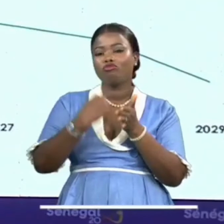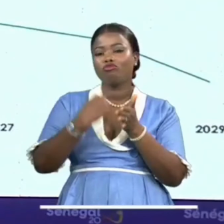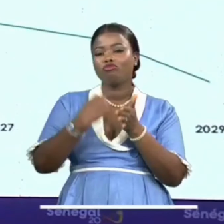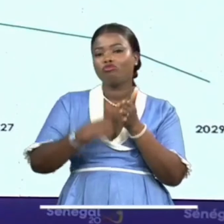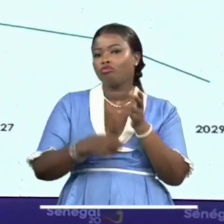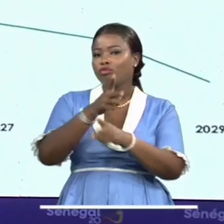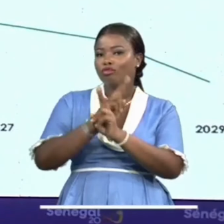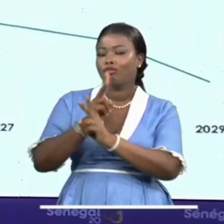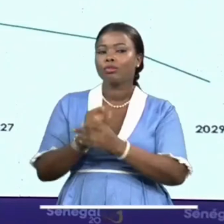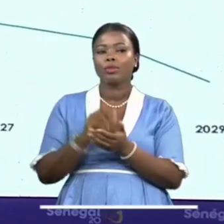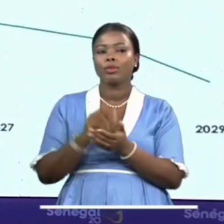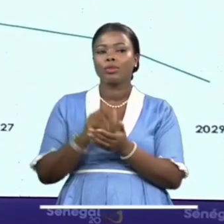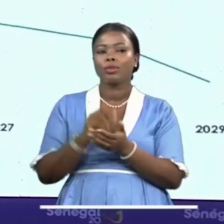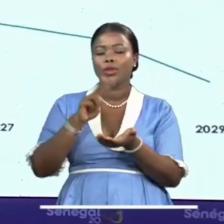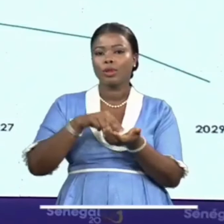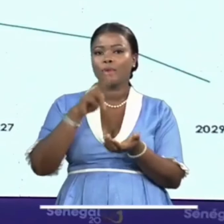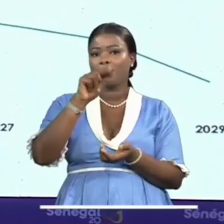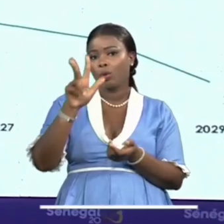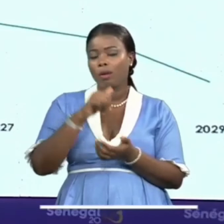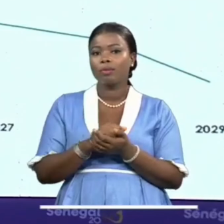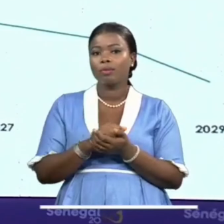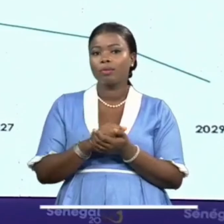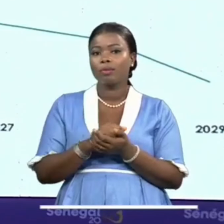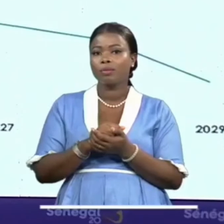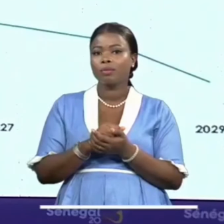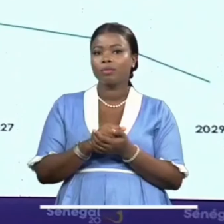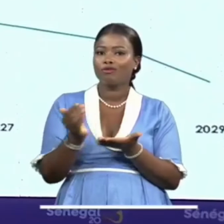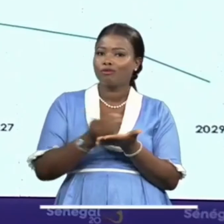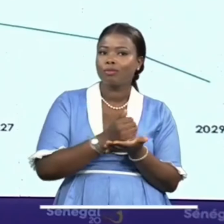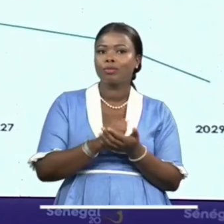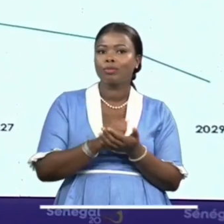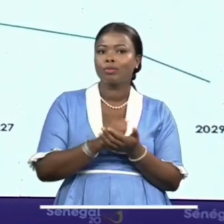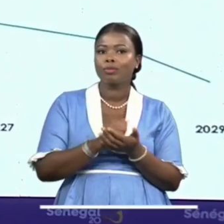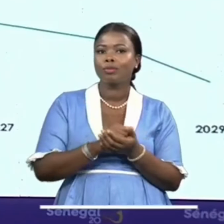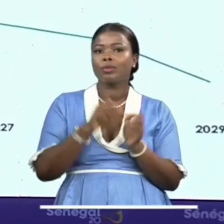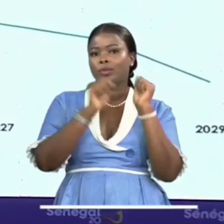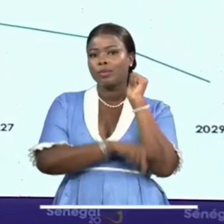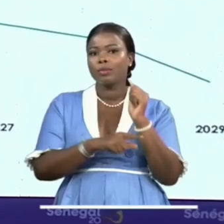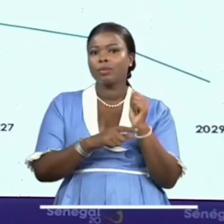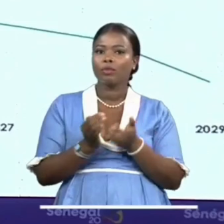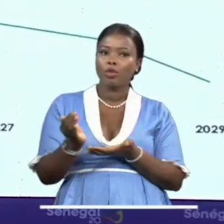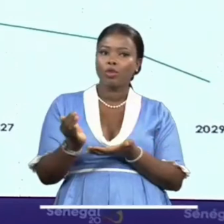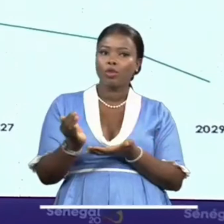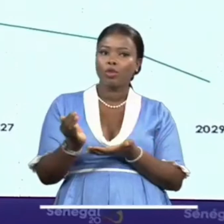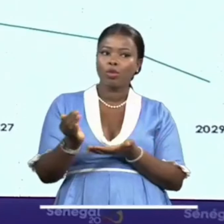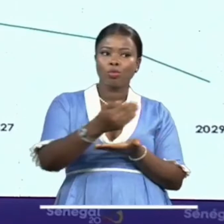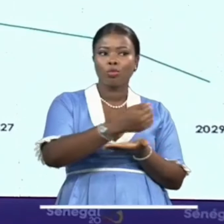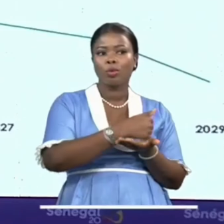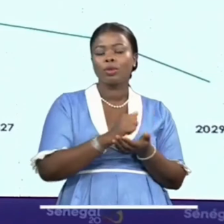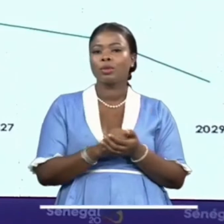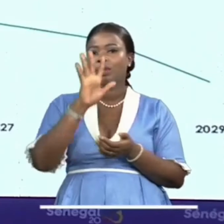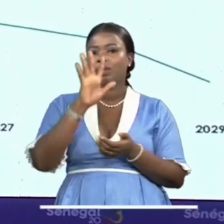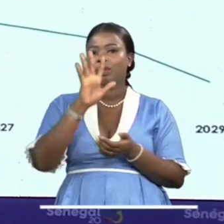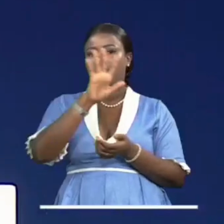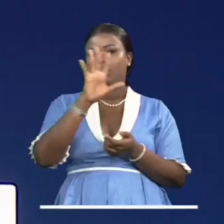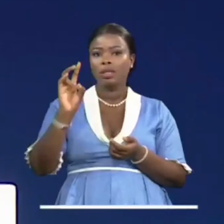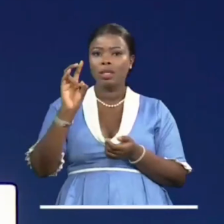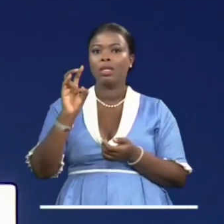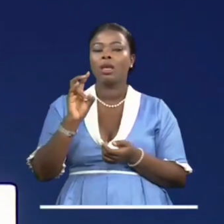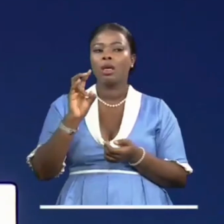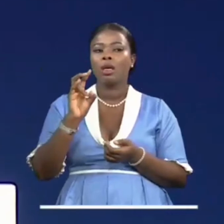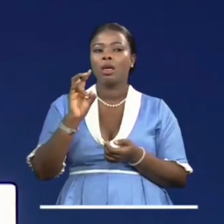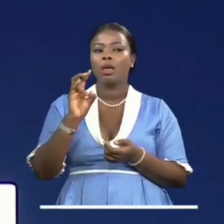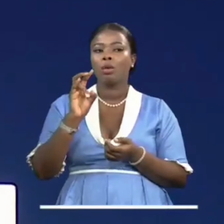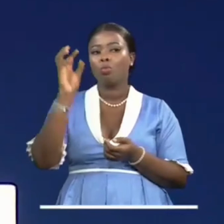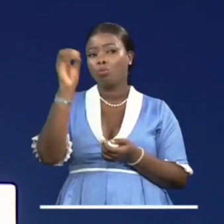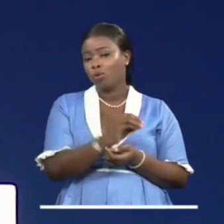2023 les recettes que le Sénégal a mobilisé 57 % des recettes ont servi à payer la dette en 2023